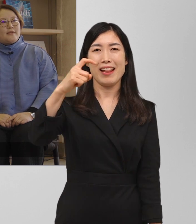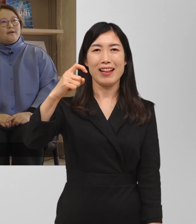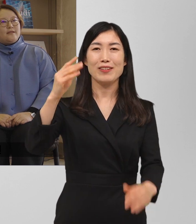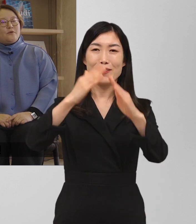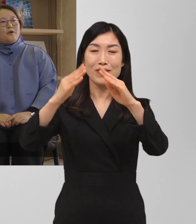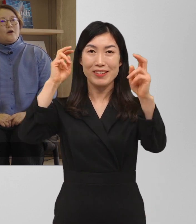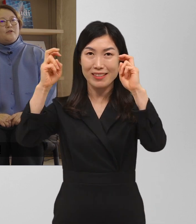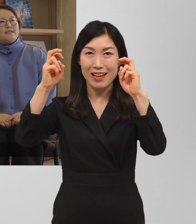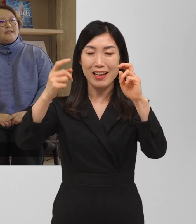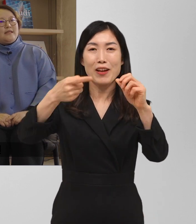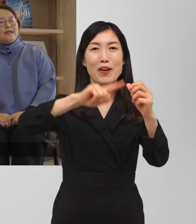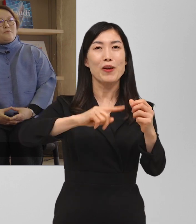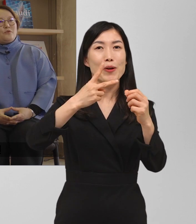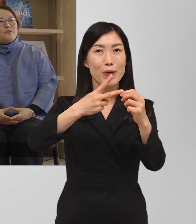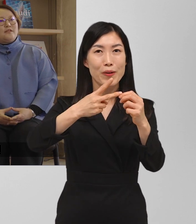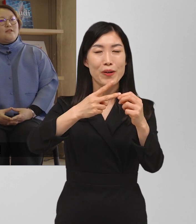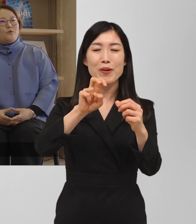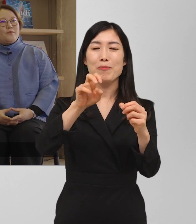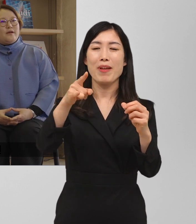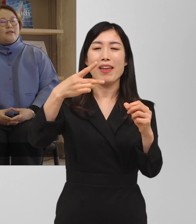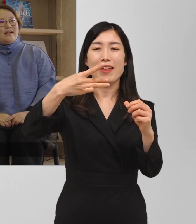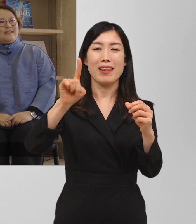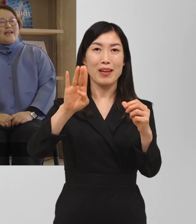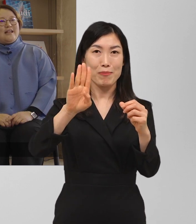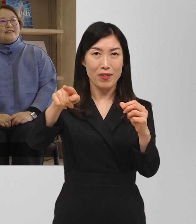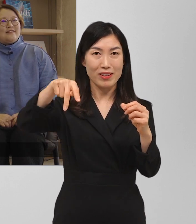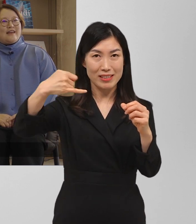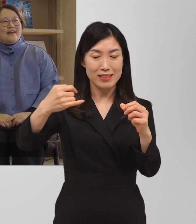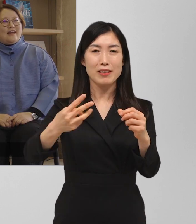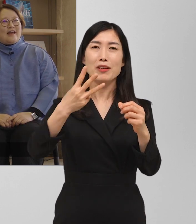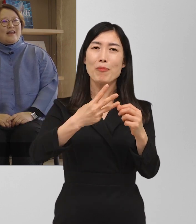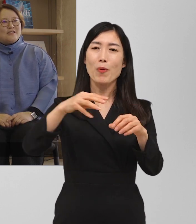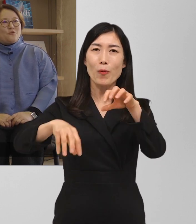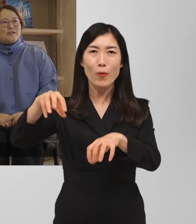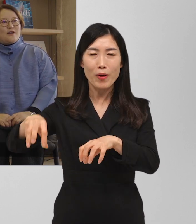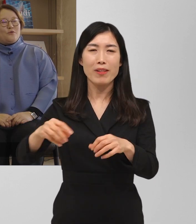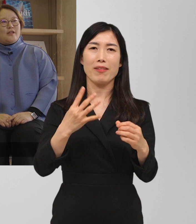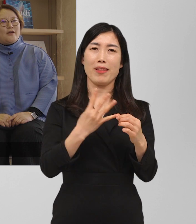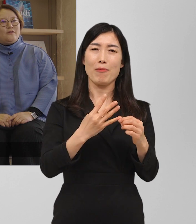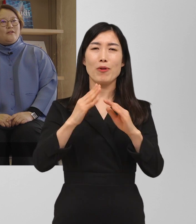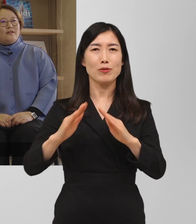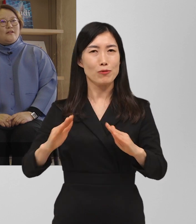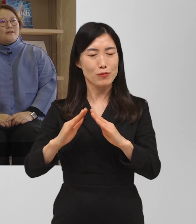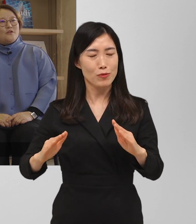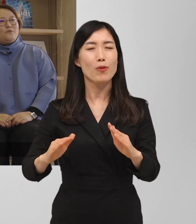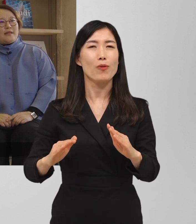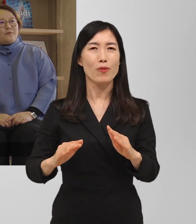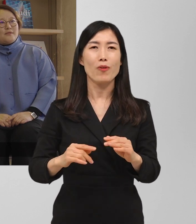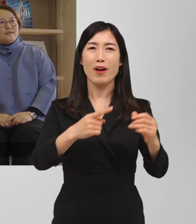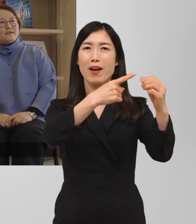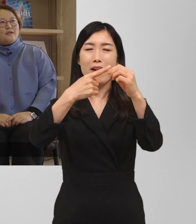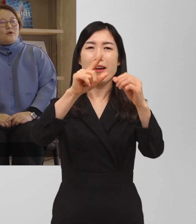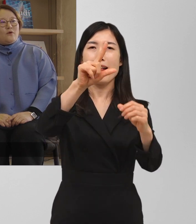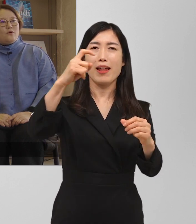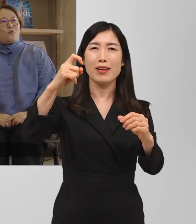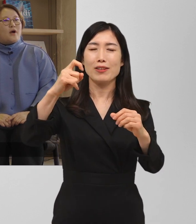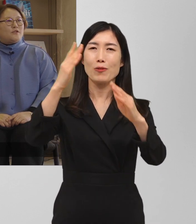연관 검색어들이 올라오는지 대표 주자들을 보면 제일 큰 게 LX공사가 보이네요. 그리고